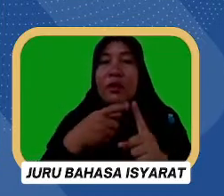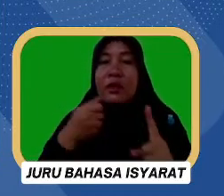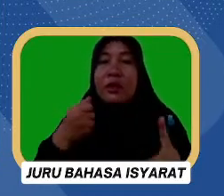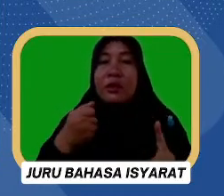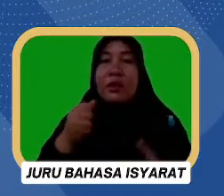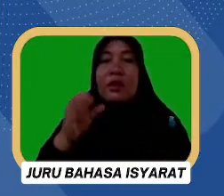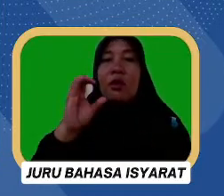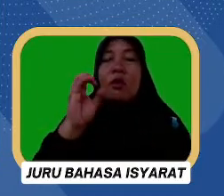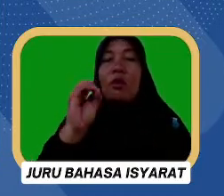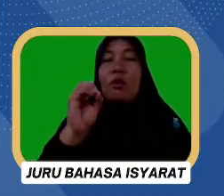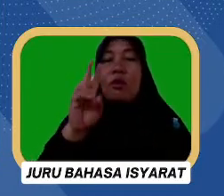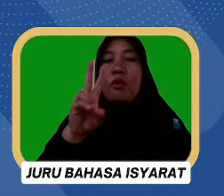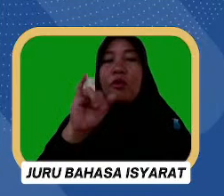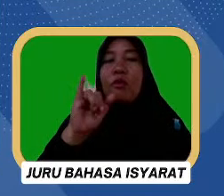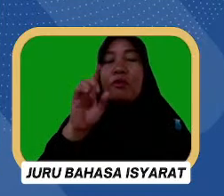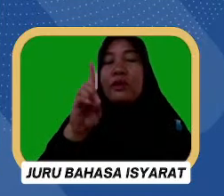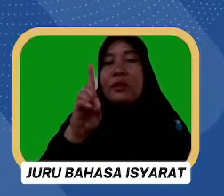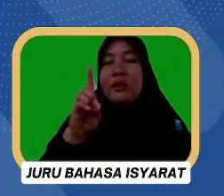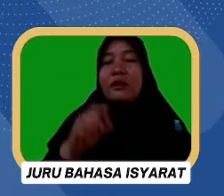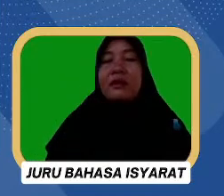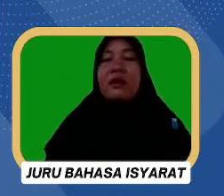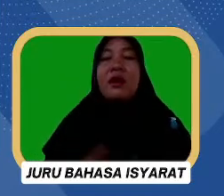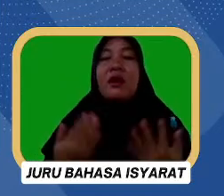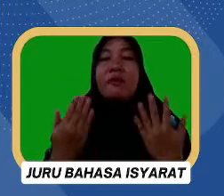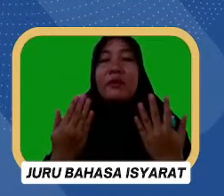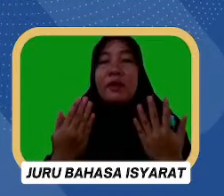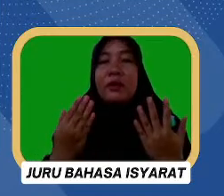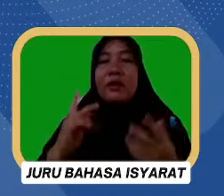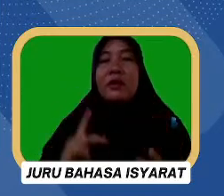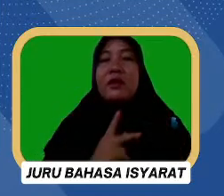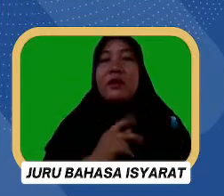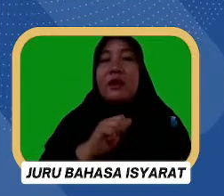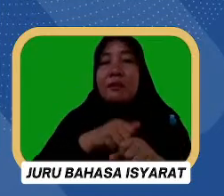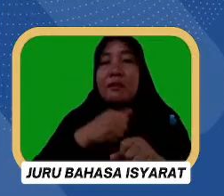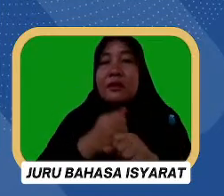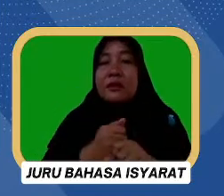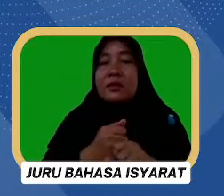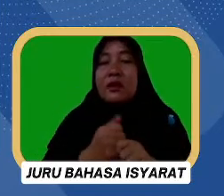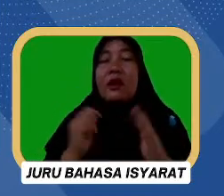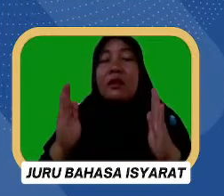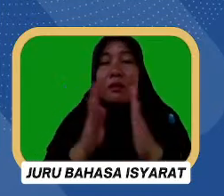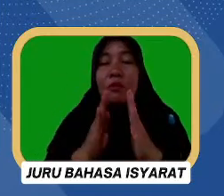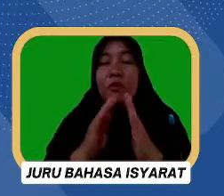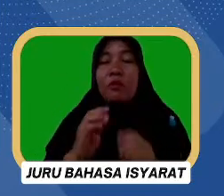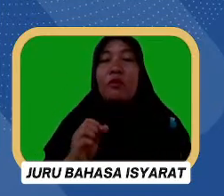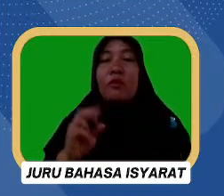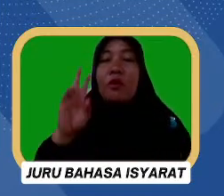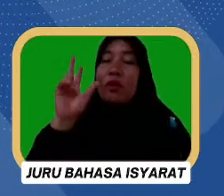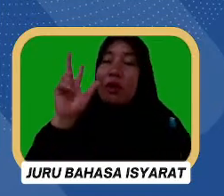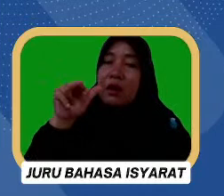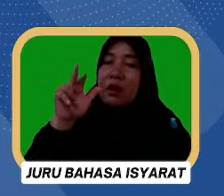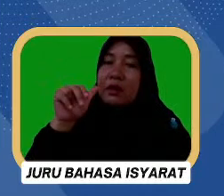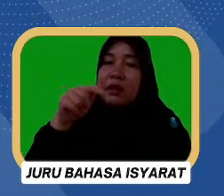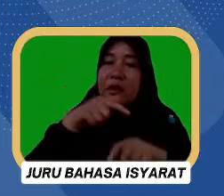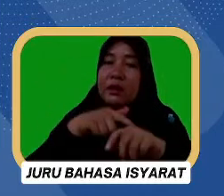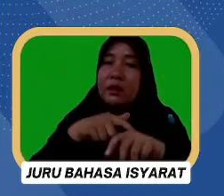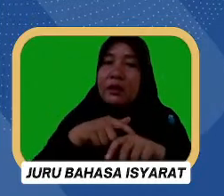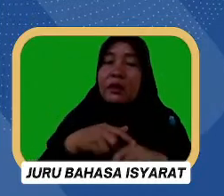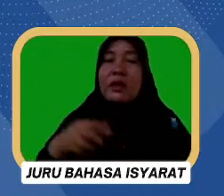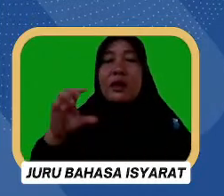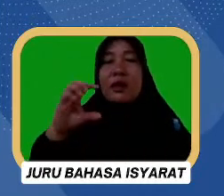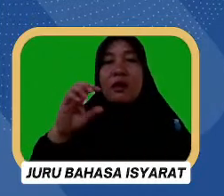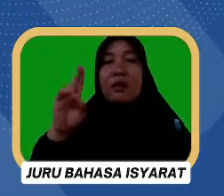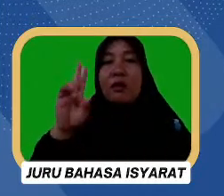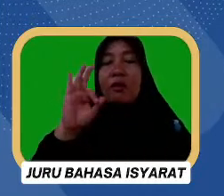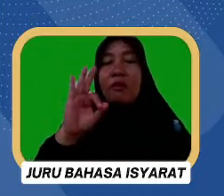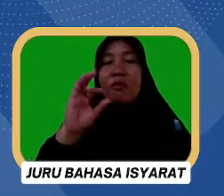dapat bertemu kembali dalam forum ini. Walaupun dalam keadaan daring, tetapi kita harus tetap semangat ya teman-teman semua